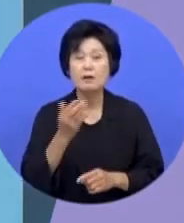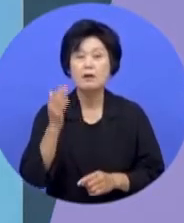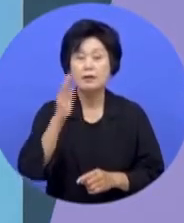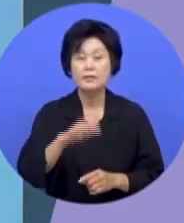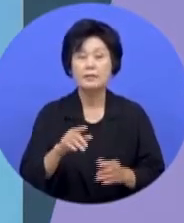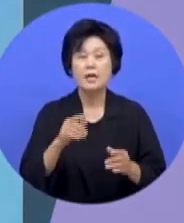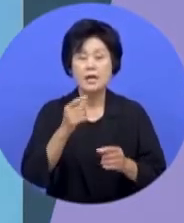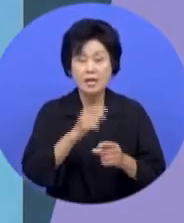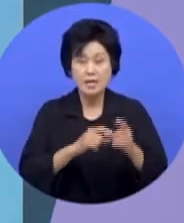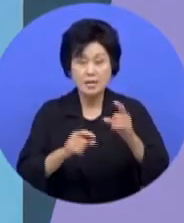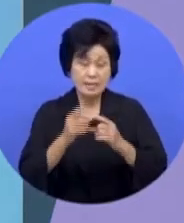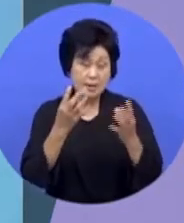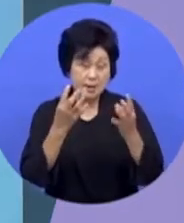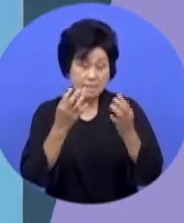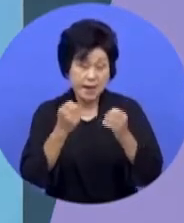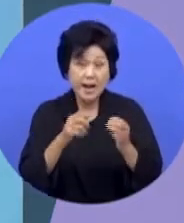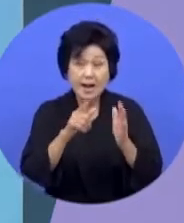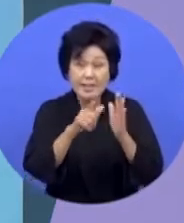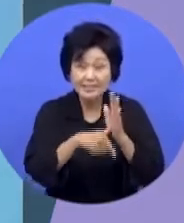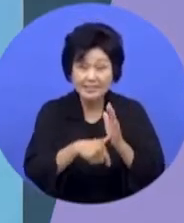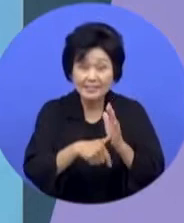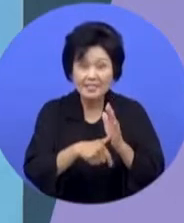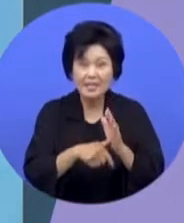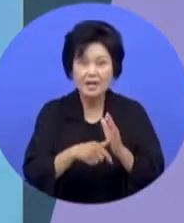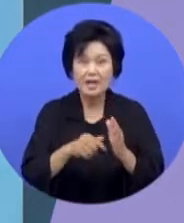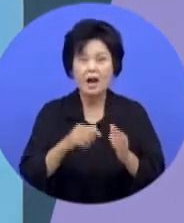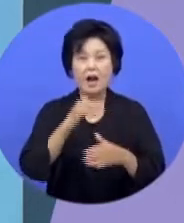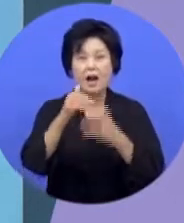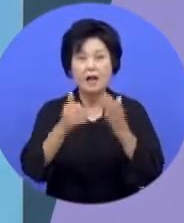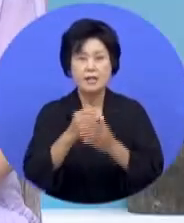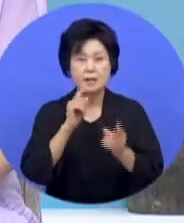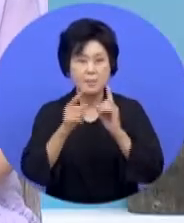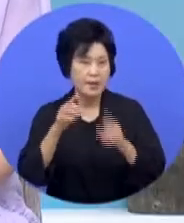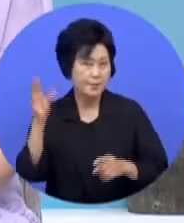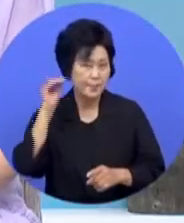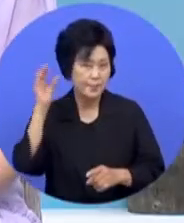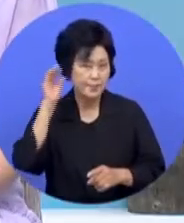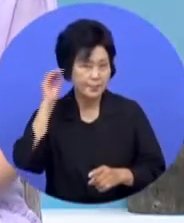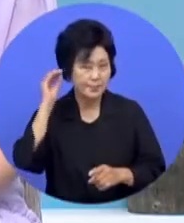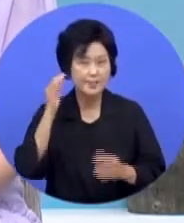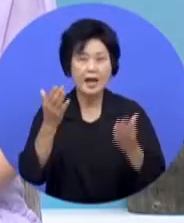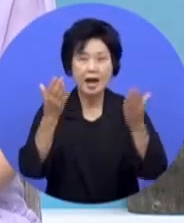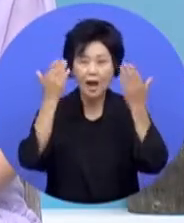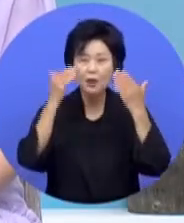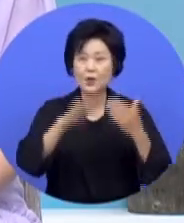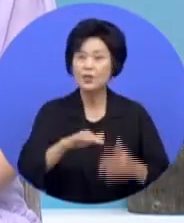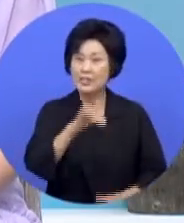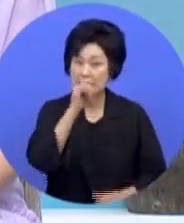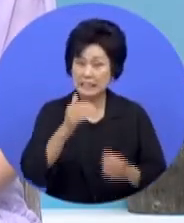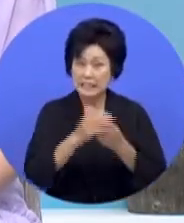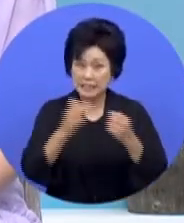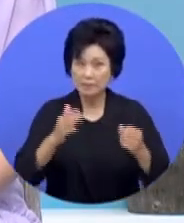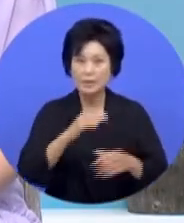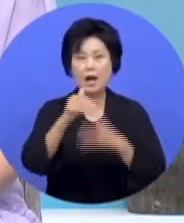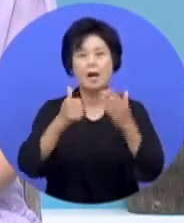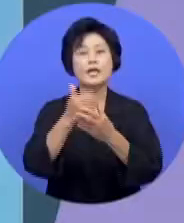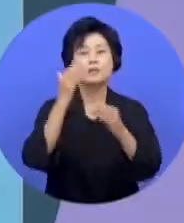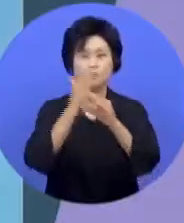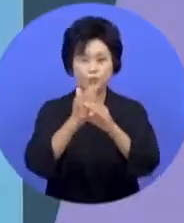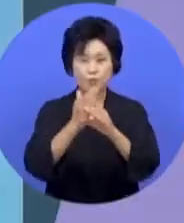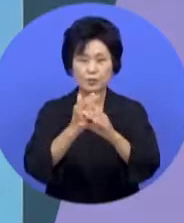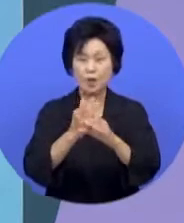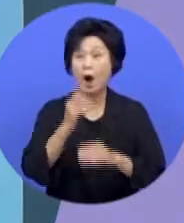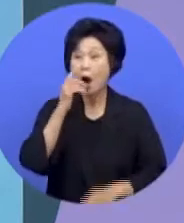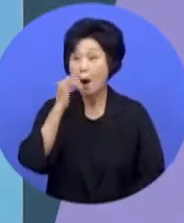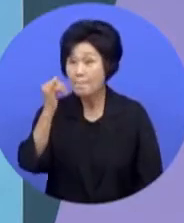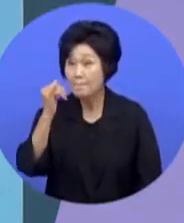믿음의 자리에 있으니까 일상의 언어가 그냥 하나님이에요. 하나님이 중심이에요. 엄마, 이건 하나님 기뻐하실까?